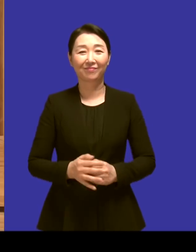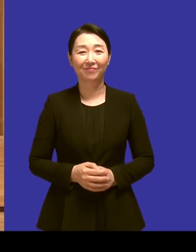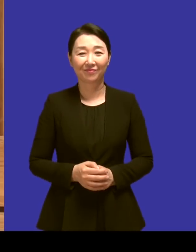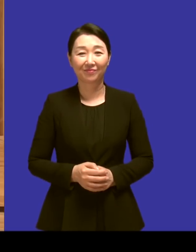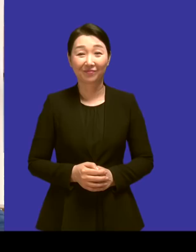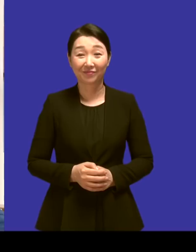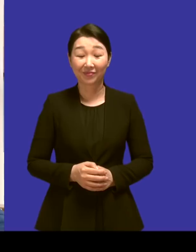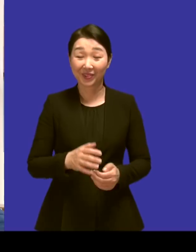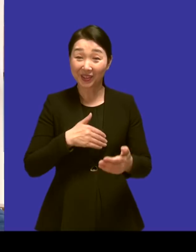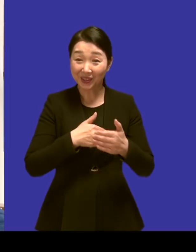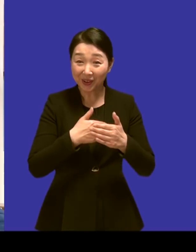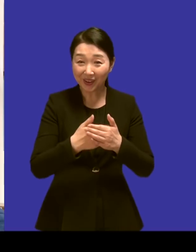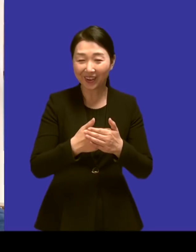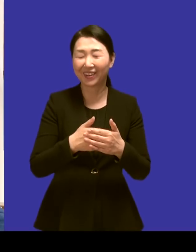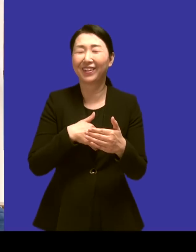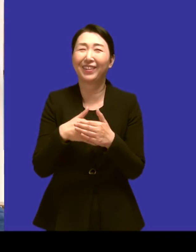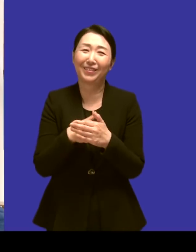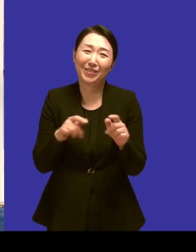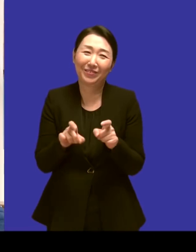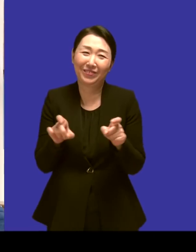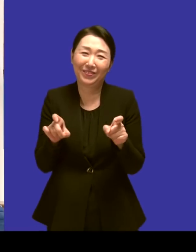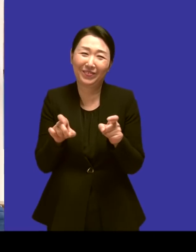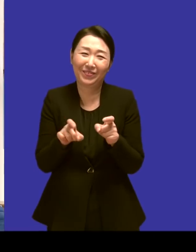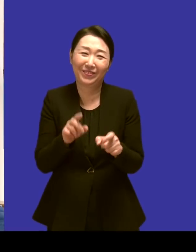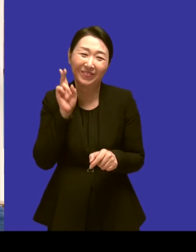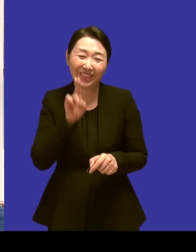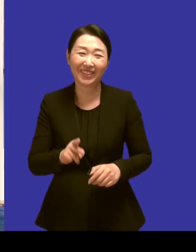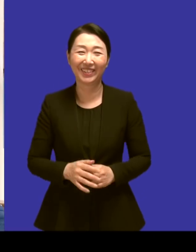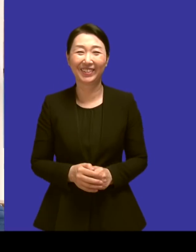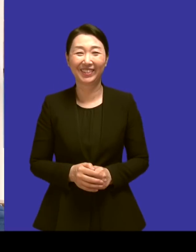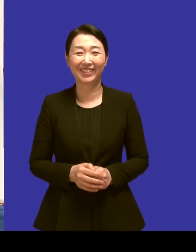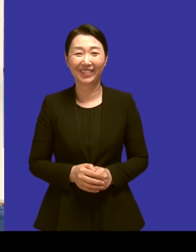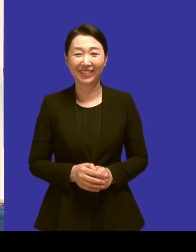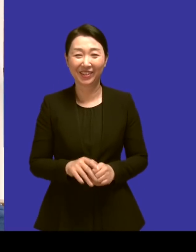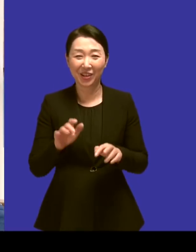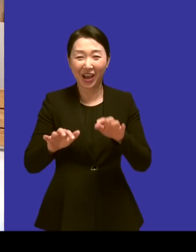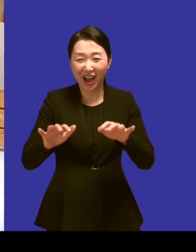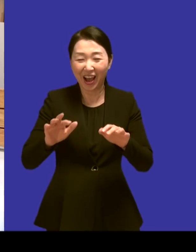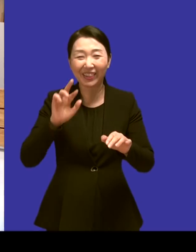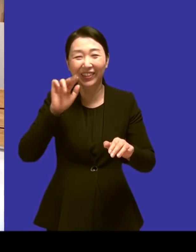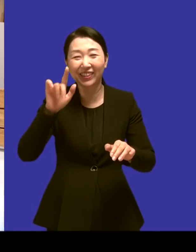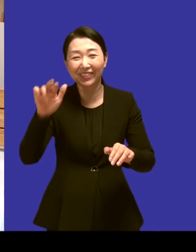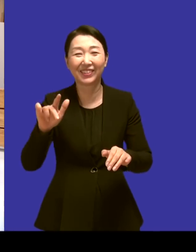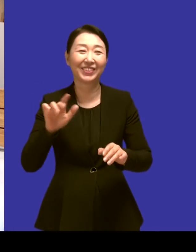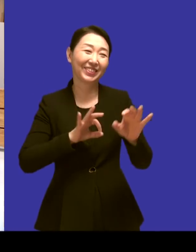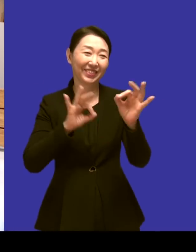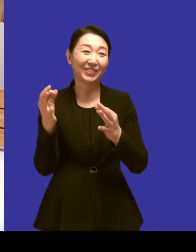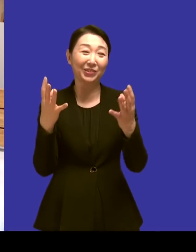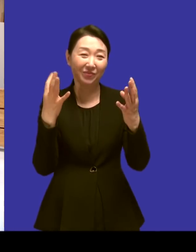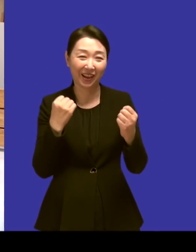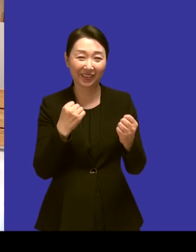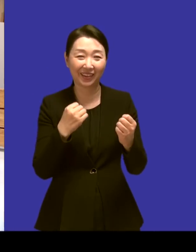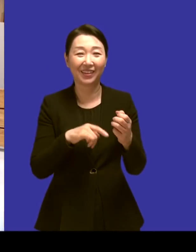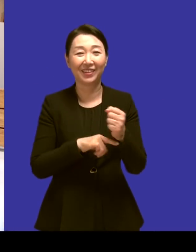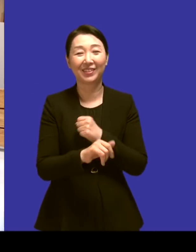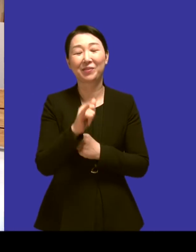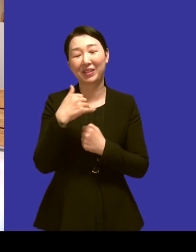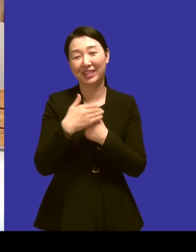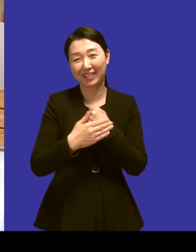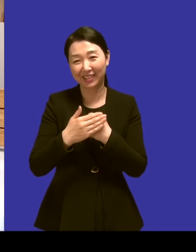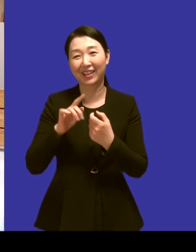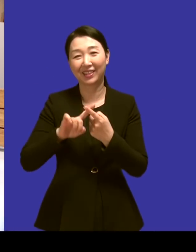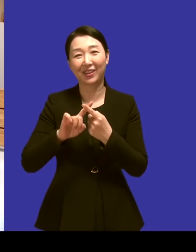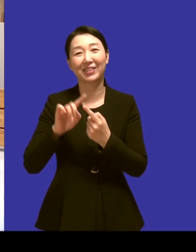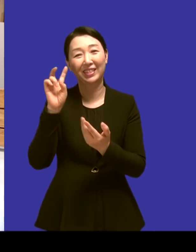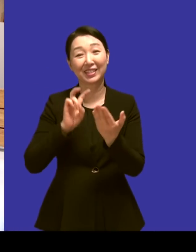많이 떨리셨어요? 너무 떨리고 진짜 너무 떨리고 건반도 막 틀리고 예, 그래도 굉장히 의미 있는 네. 정말 은혜되는 찬양이네요. 근데